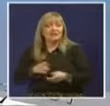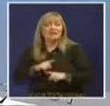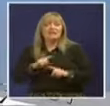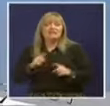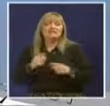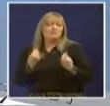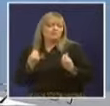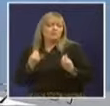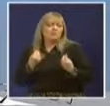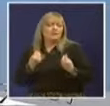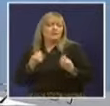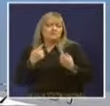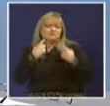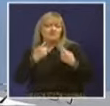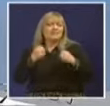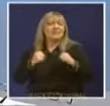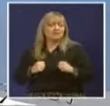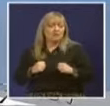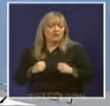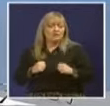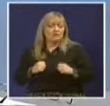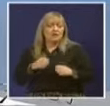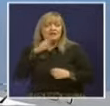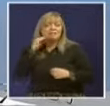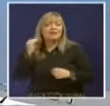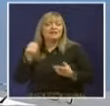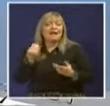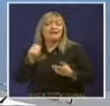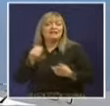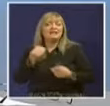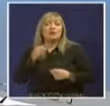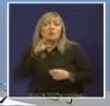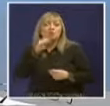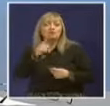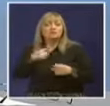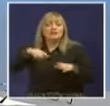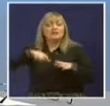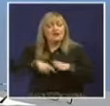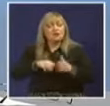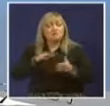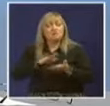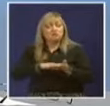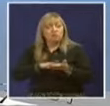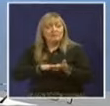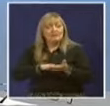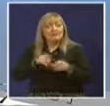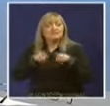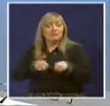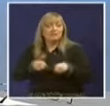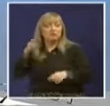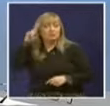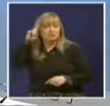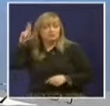позитивно настроен, тъй като в България кучето не е заровено в документацията, в нейното изпълнение. Така че всяка поредна